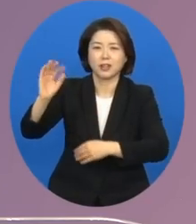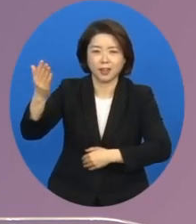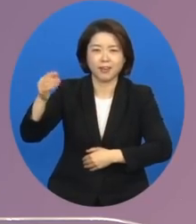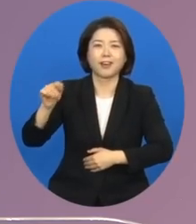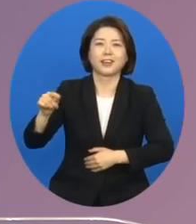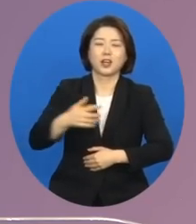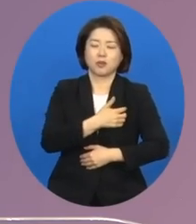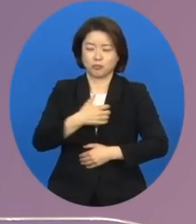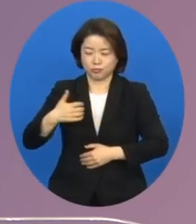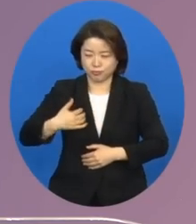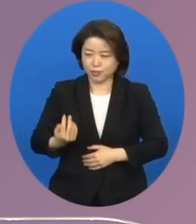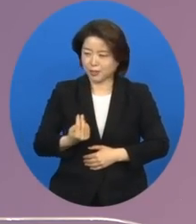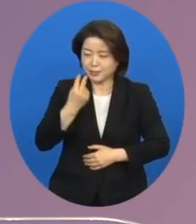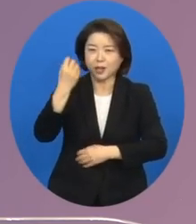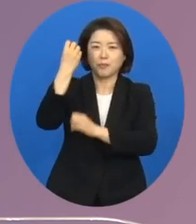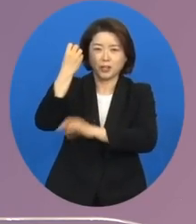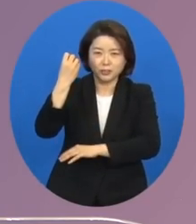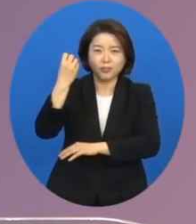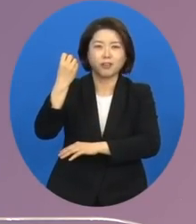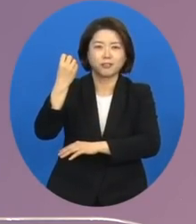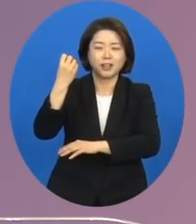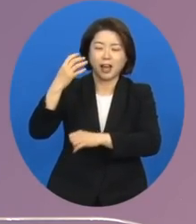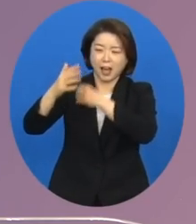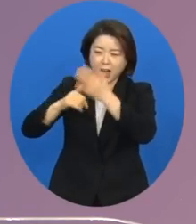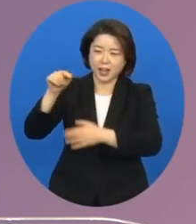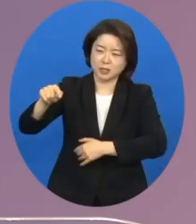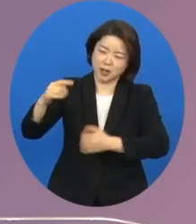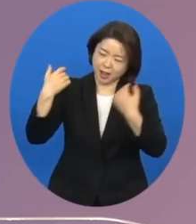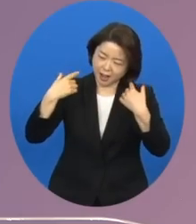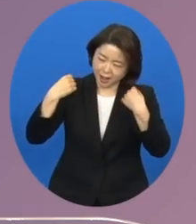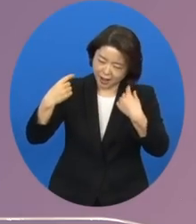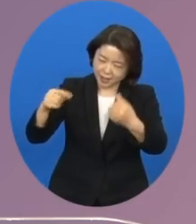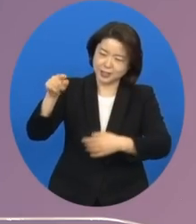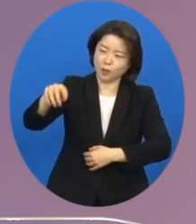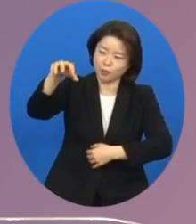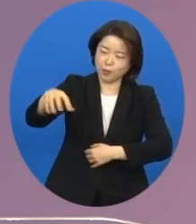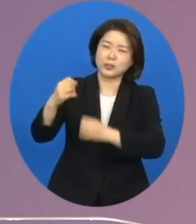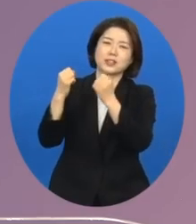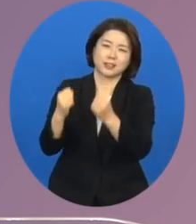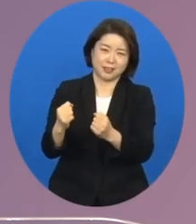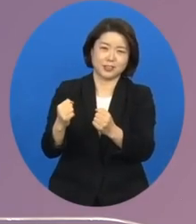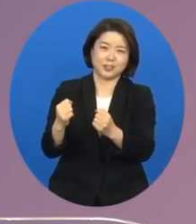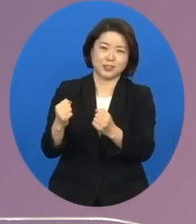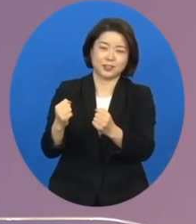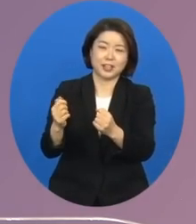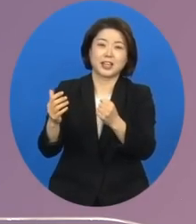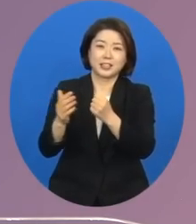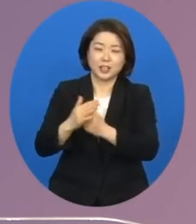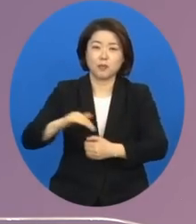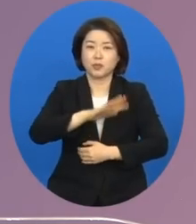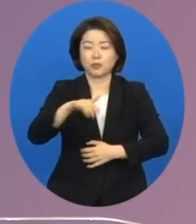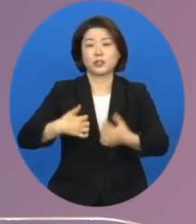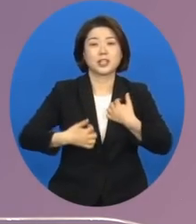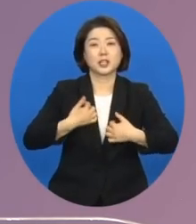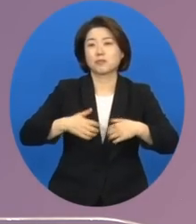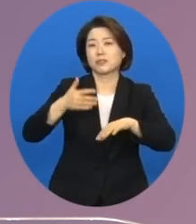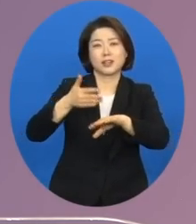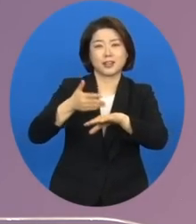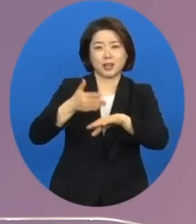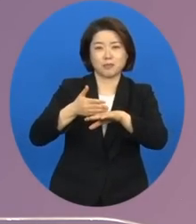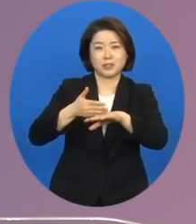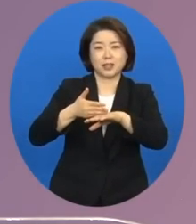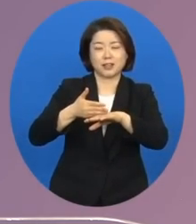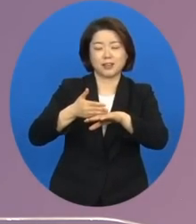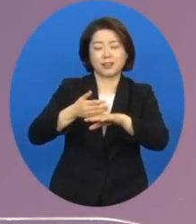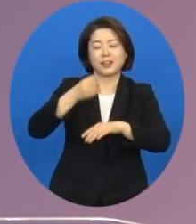풍성한 생명의 근원으로 하나님은 늘 그 자리에 있어 주셨어요 그러니 우리의 기쁨과 감사는 우리가